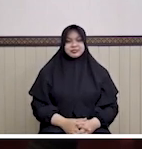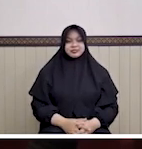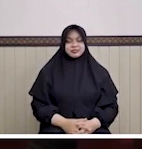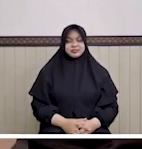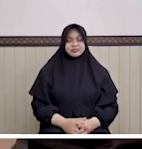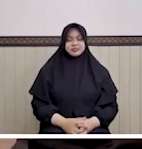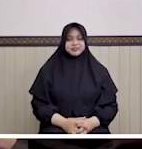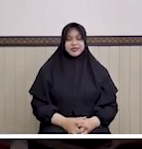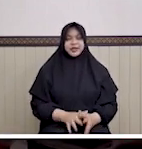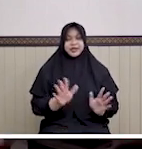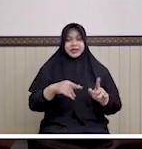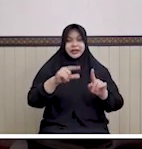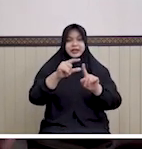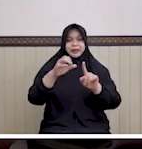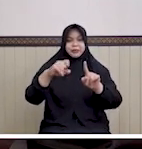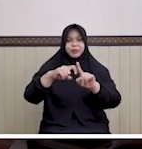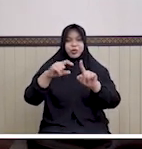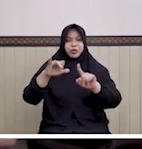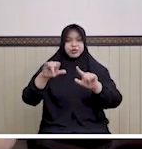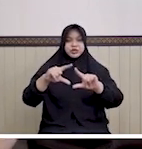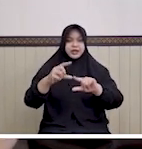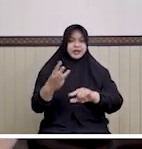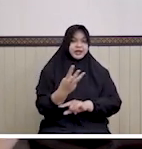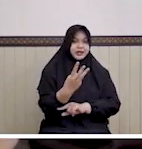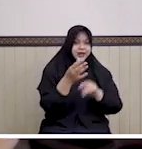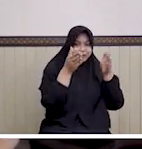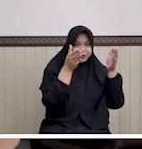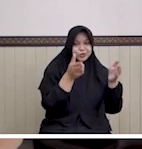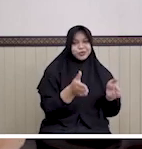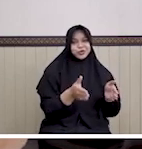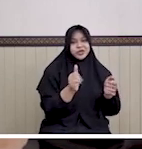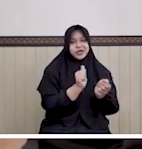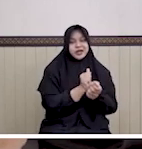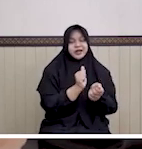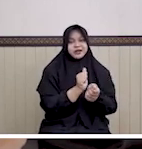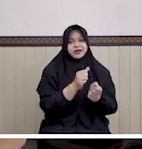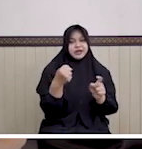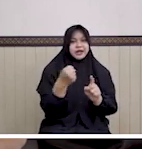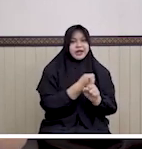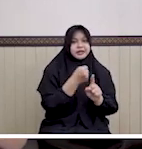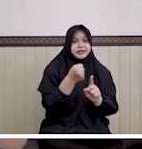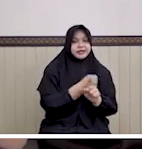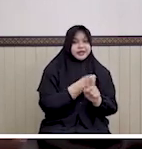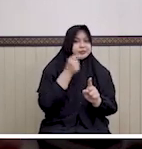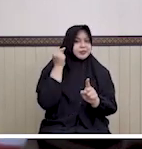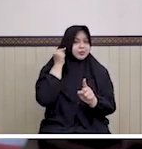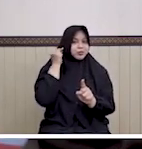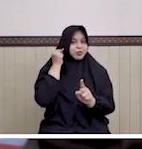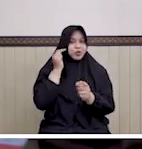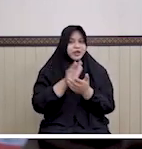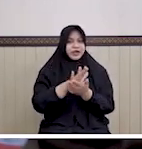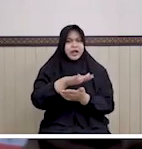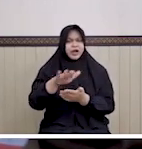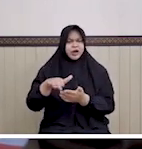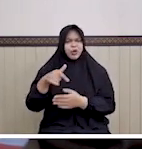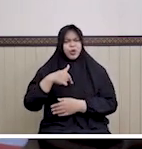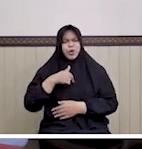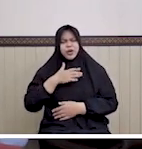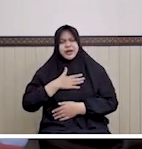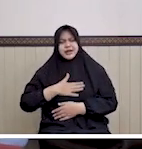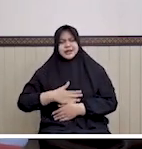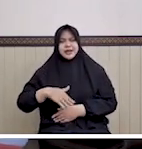kelompok ja3 yang tentang kekerasan terhadap perempuan dan anak menyikapi kok rasanya masyarakat didaerah Jakarta ini